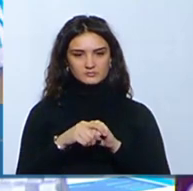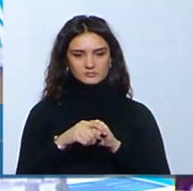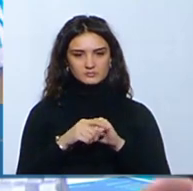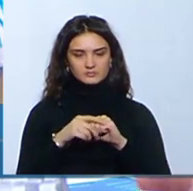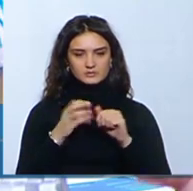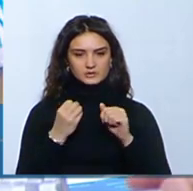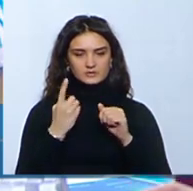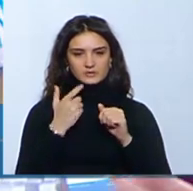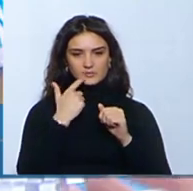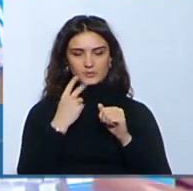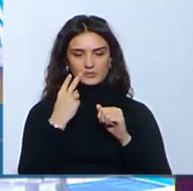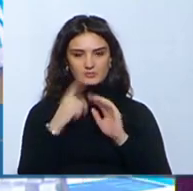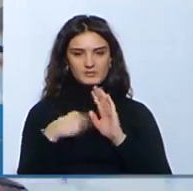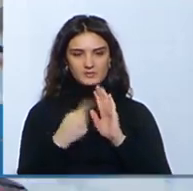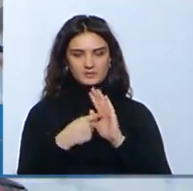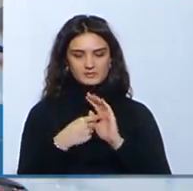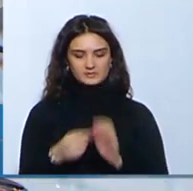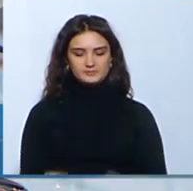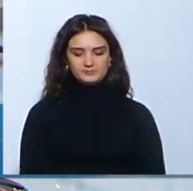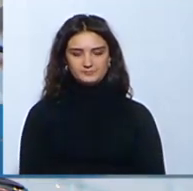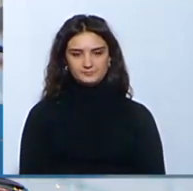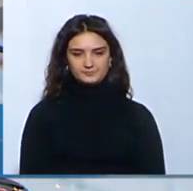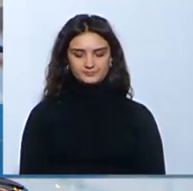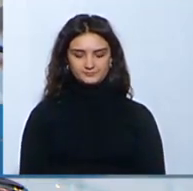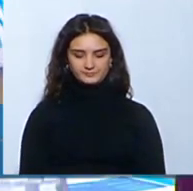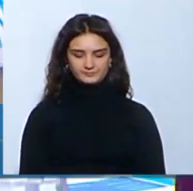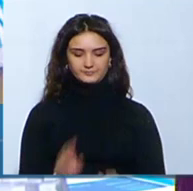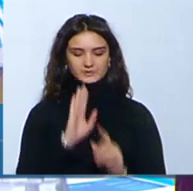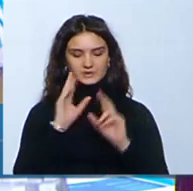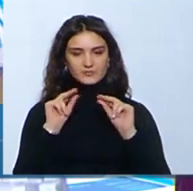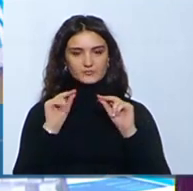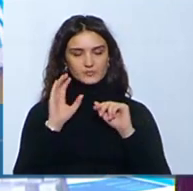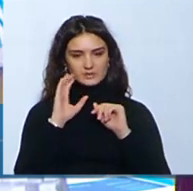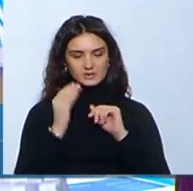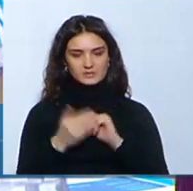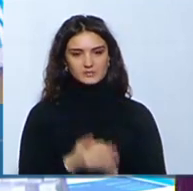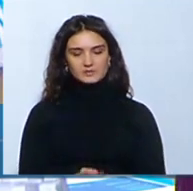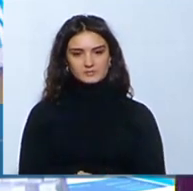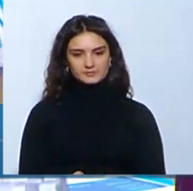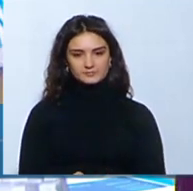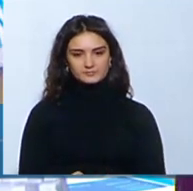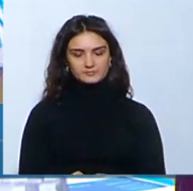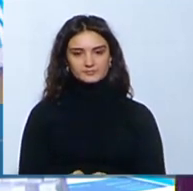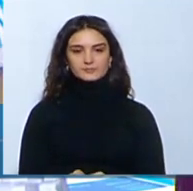კიდევ ერთი მაყურებელი გვერთება ნინო, მოდით ჩავწეროთ მაყურებელი. დილამშვიდობისა, გისმენთ.